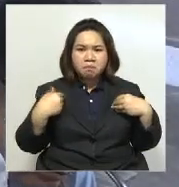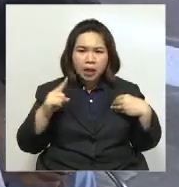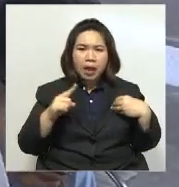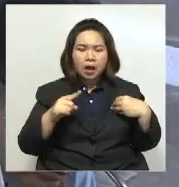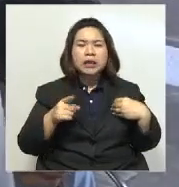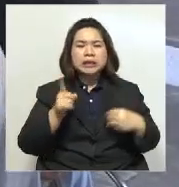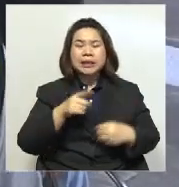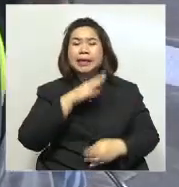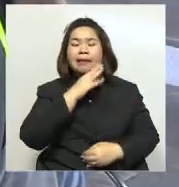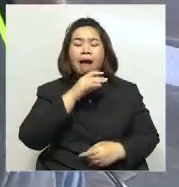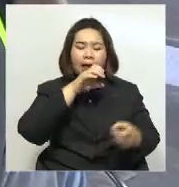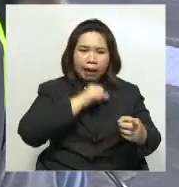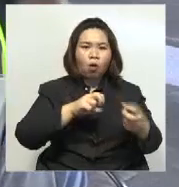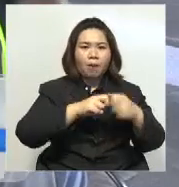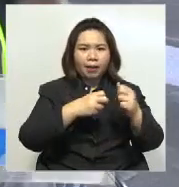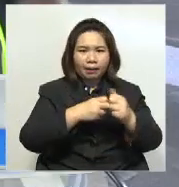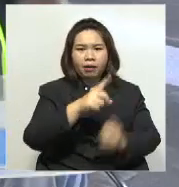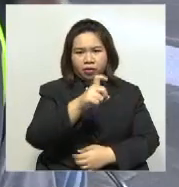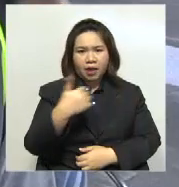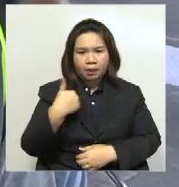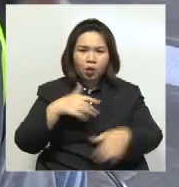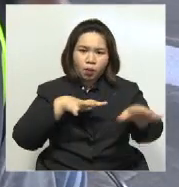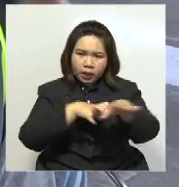ช่วยลดอุบัติเหตุไปได้อีกส่วนหนึ่ง